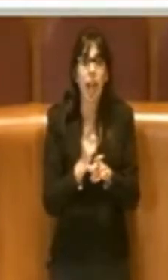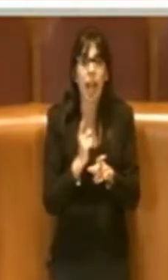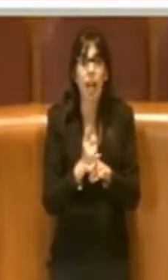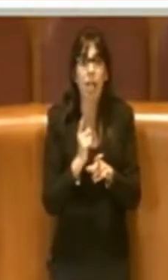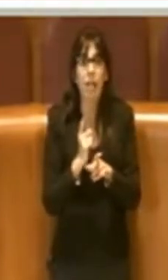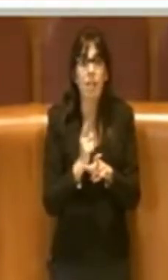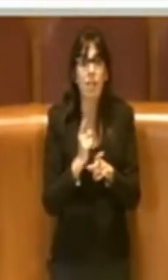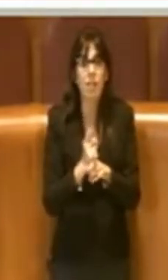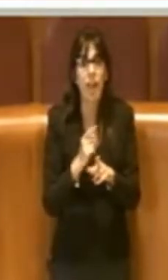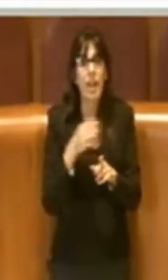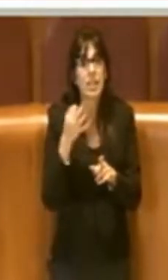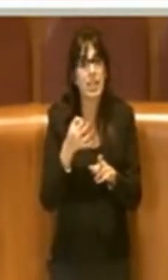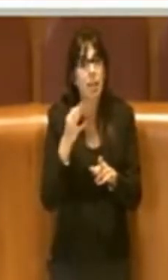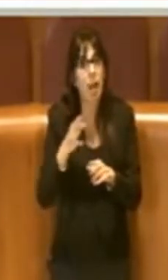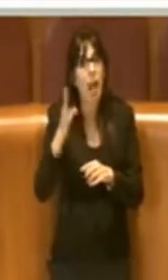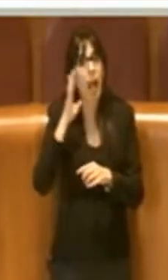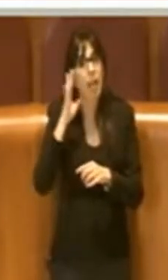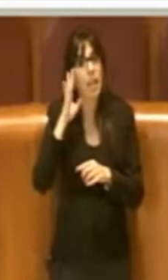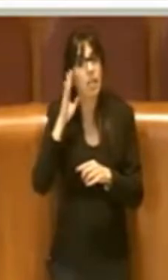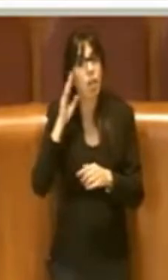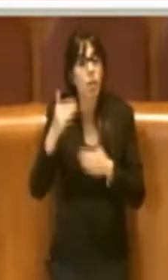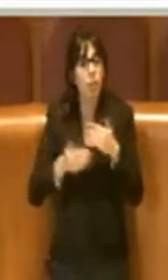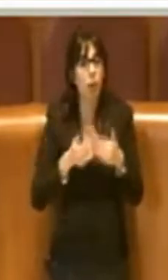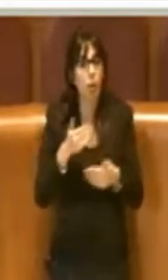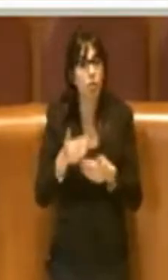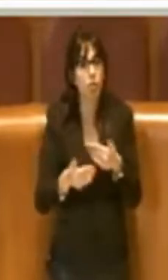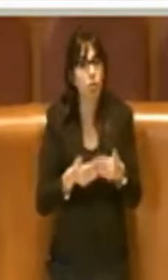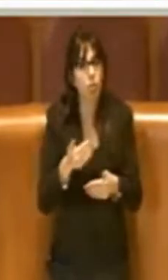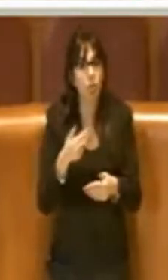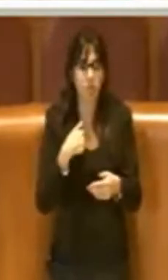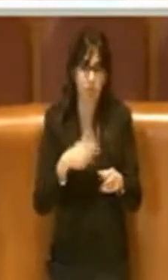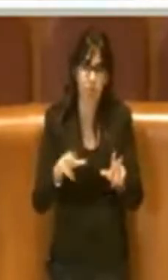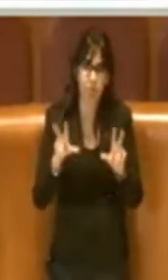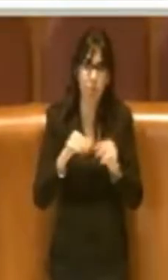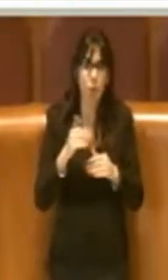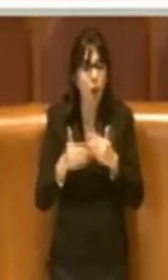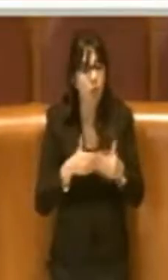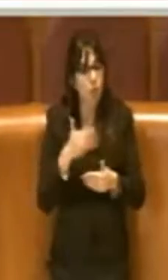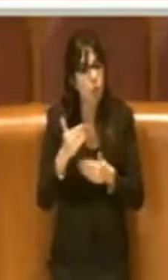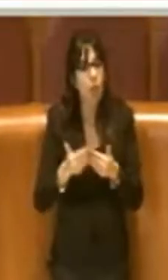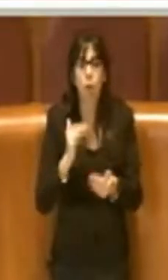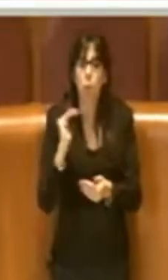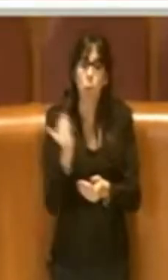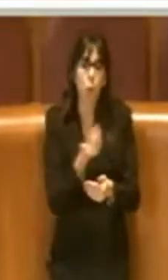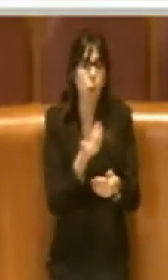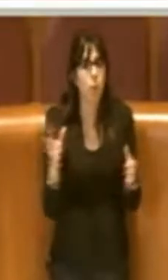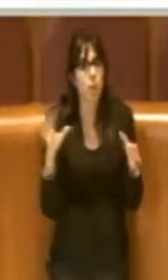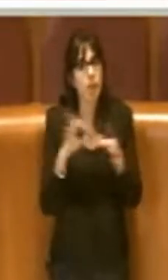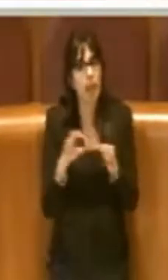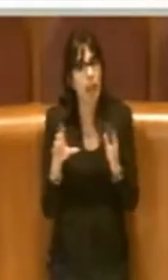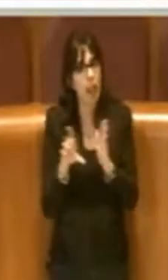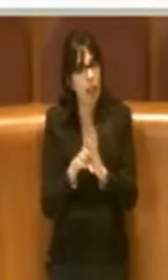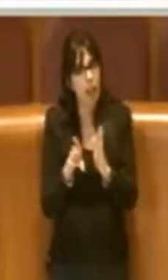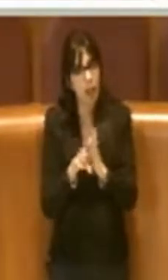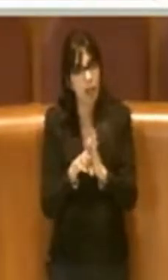sulle procedure, che comunque, ripeto, sono tutte previste dalla legge,